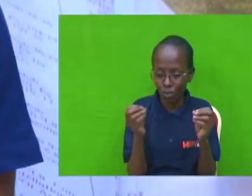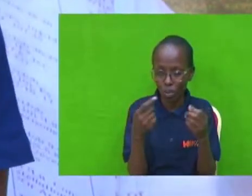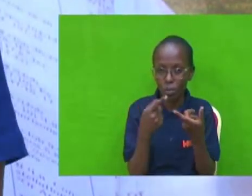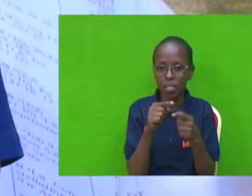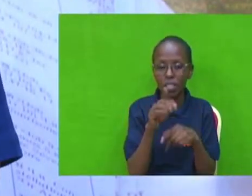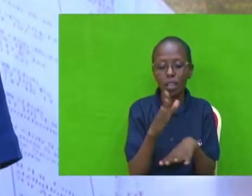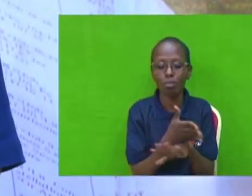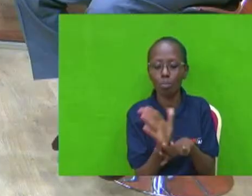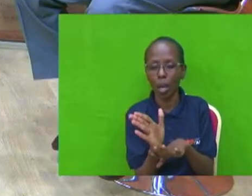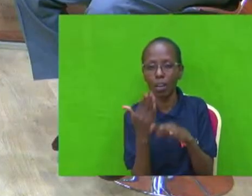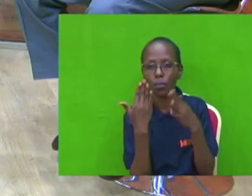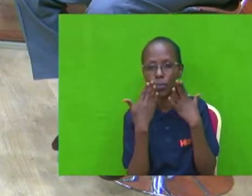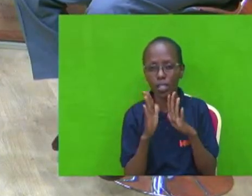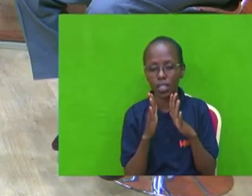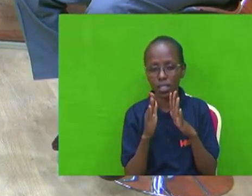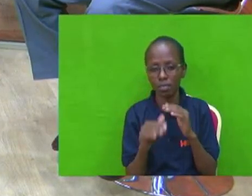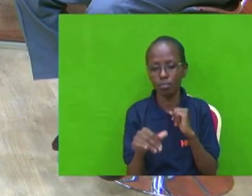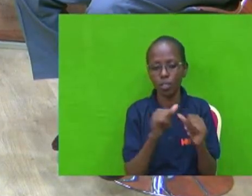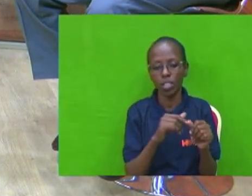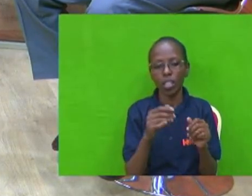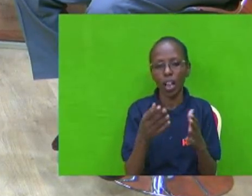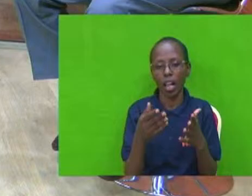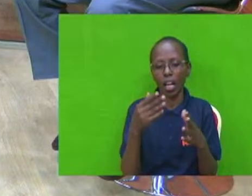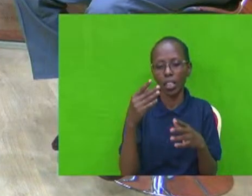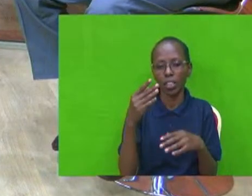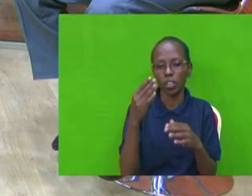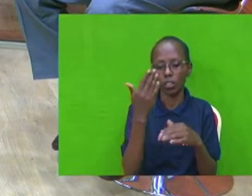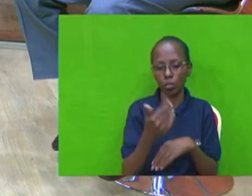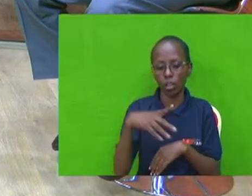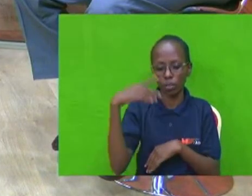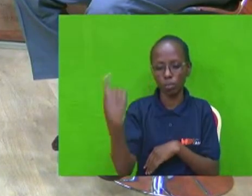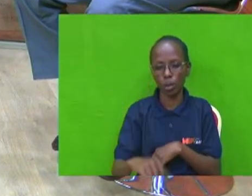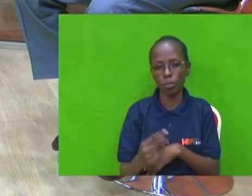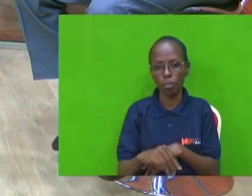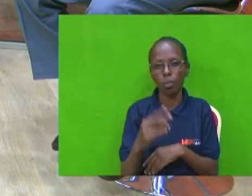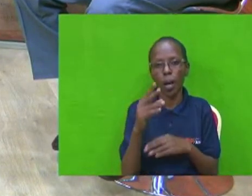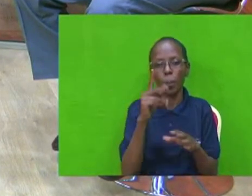njia. Anasema usimnyime mtoto kiboko. Kabisa. Methali 23.